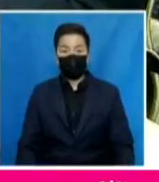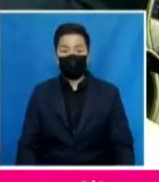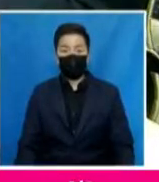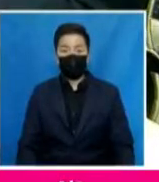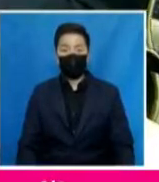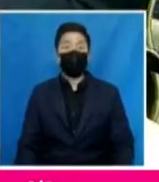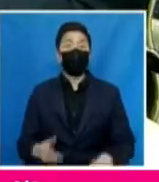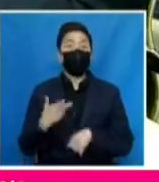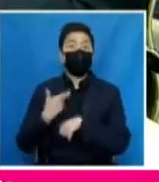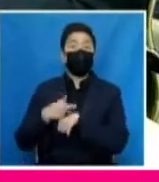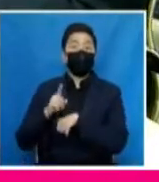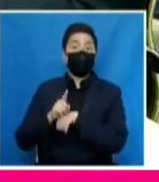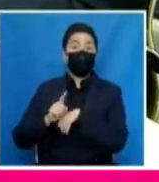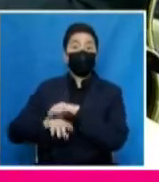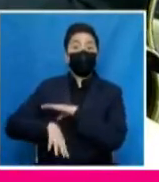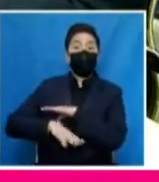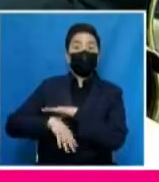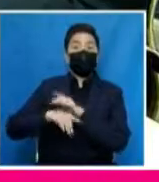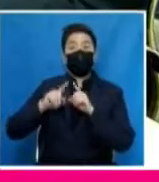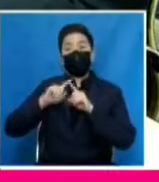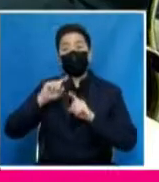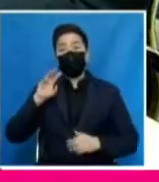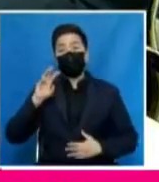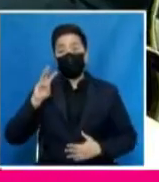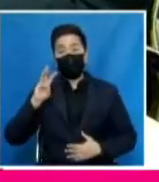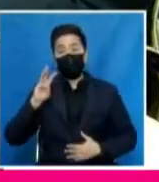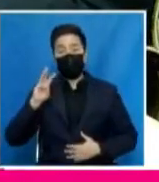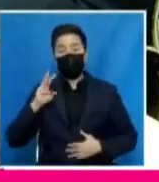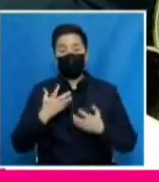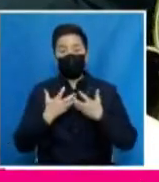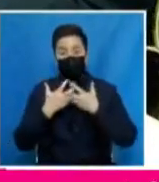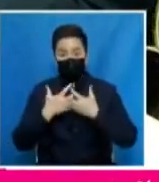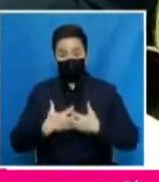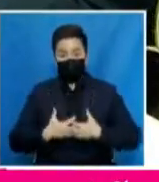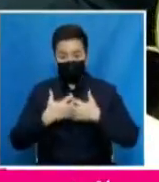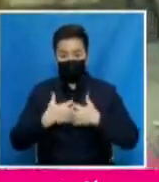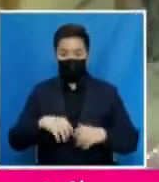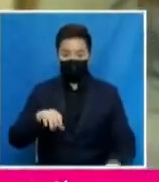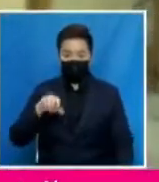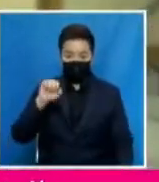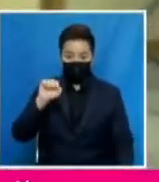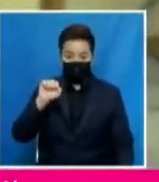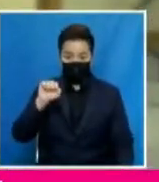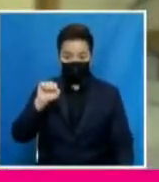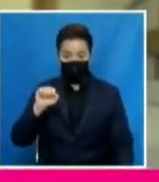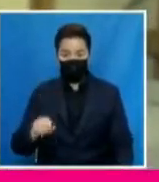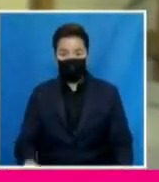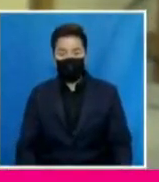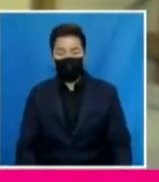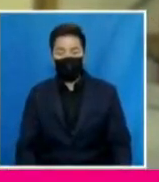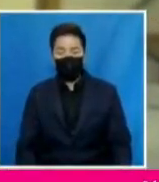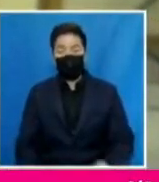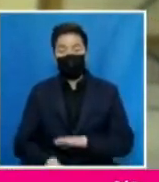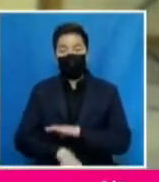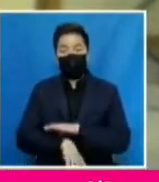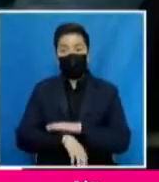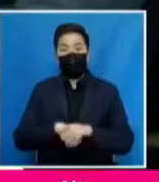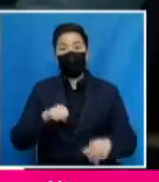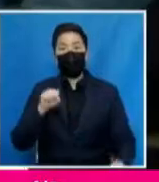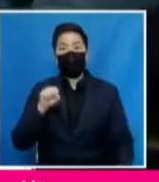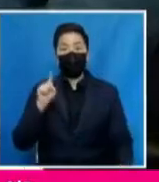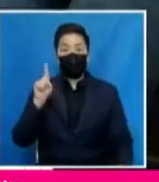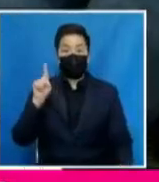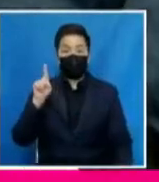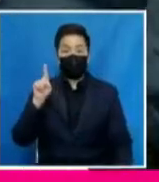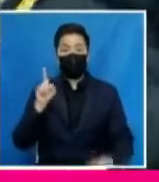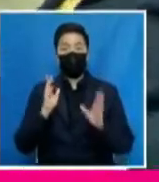ประธานกรรมการสุ่มจับลูกบอลลูกที่6ใช้กับเครื่องออกรางวัลหลักแสนหมายเลข1พ